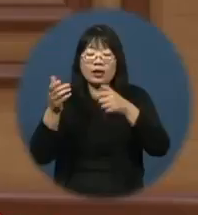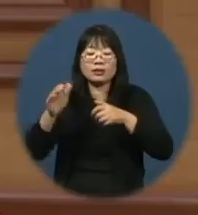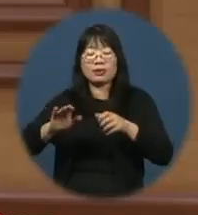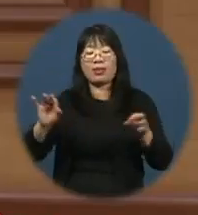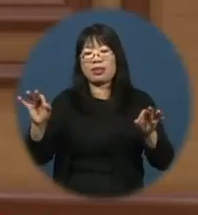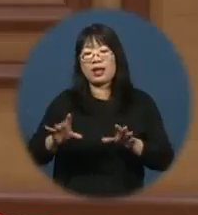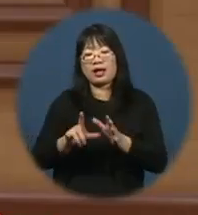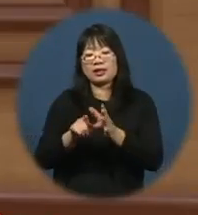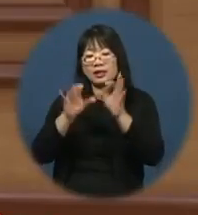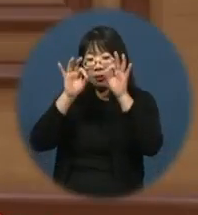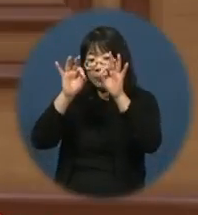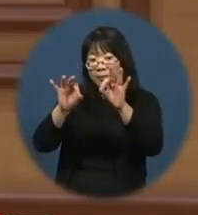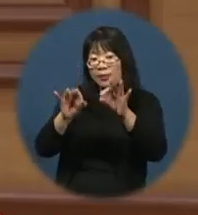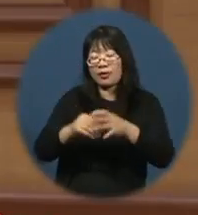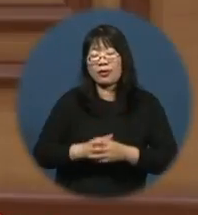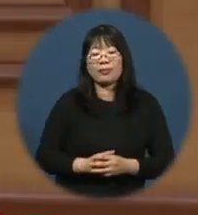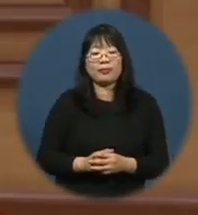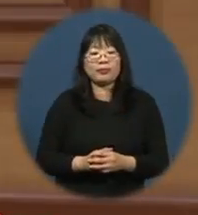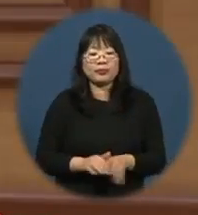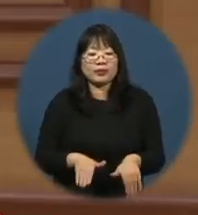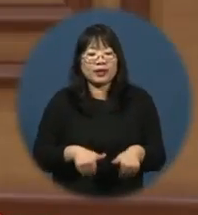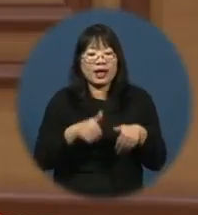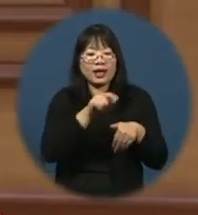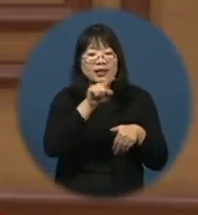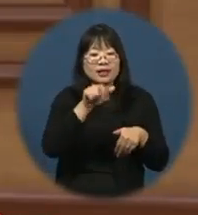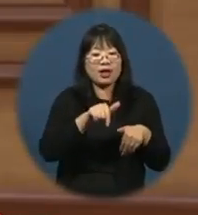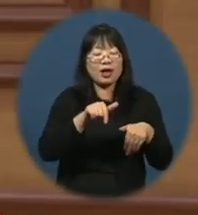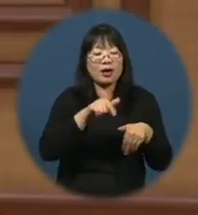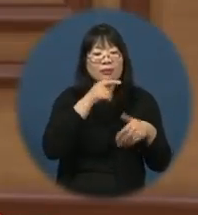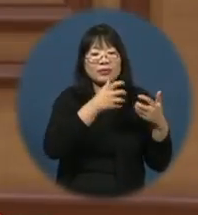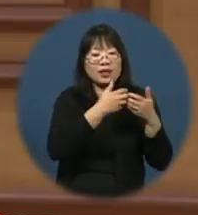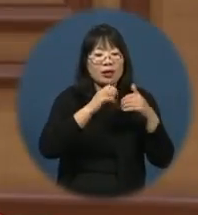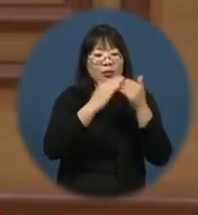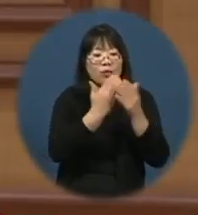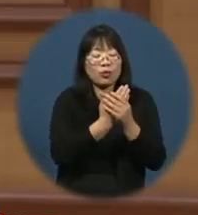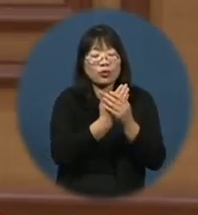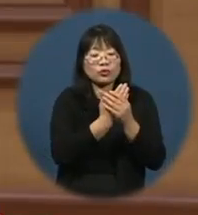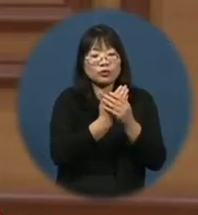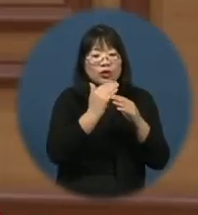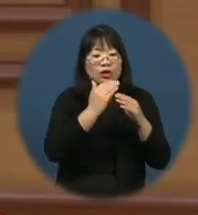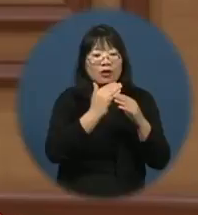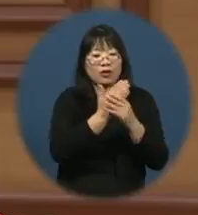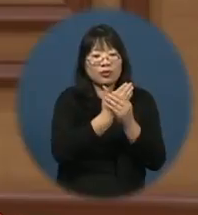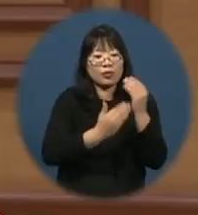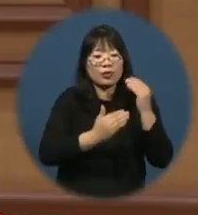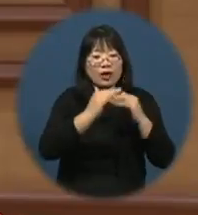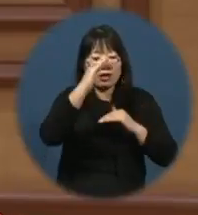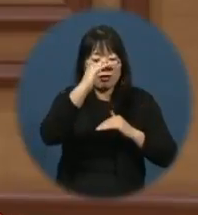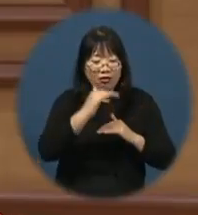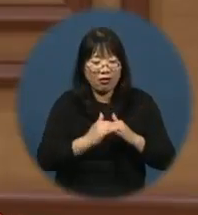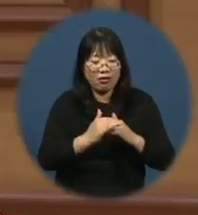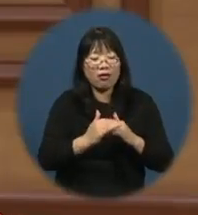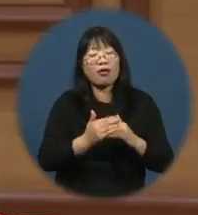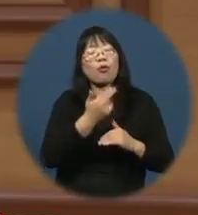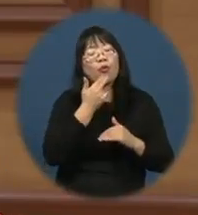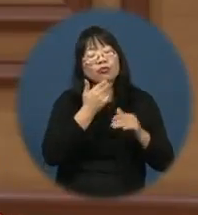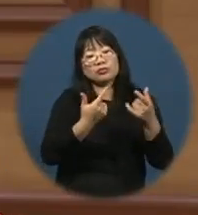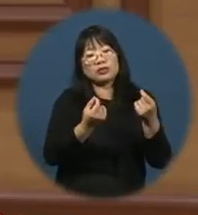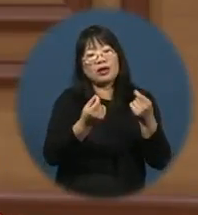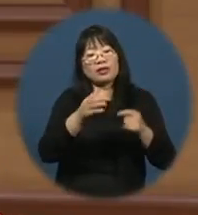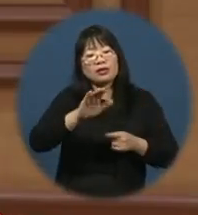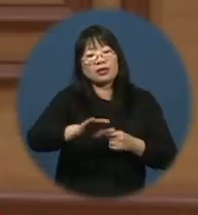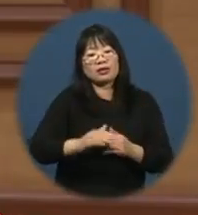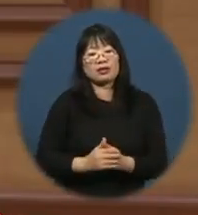단기간에 그 남극의 빙하가 모두 내려 뭐 녹아 내리는 그런 일은 아마 없을 거라고